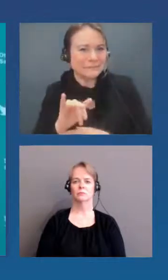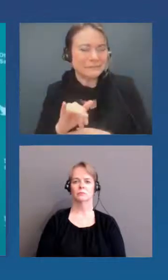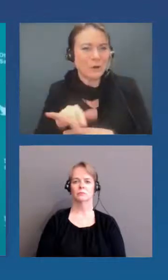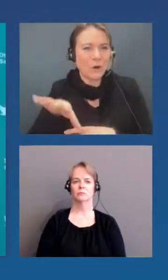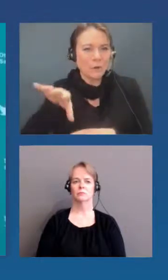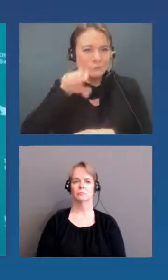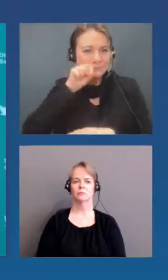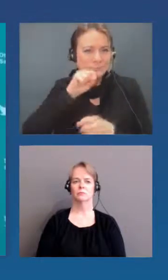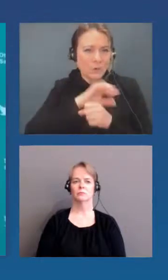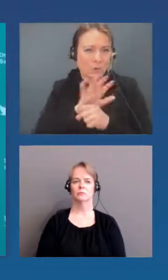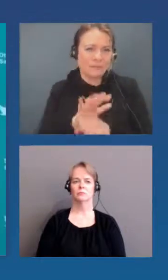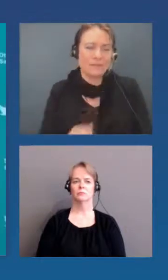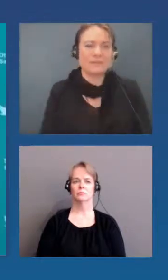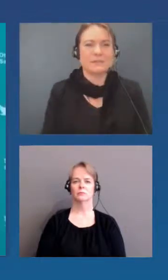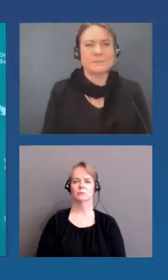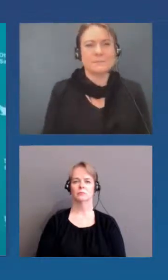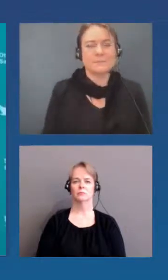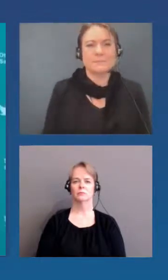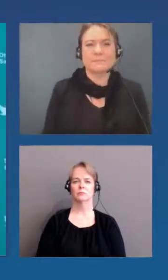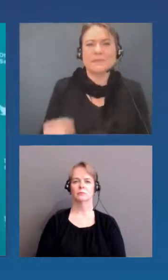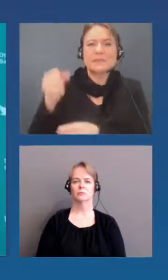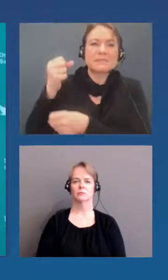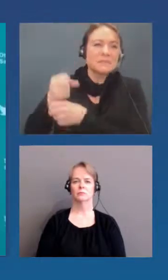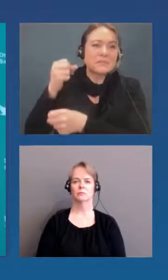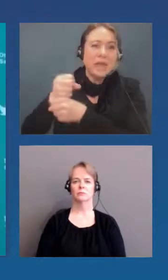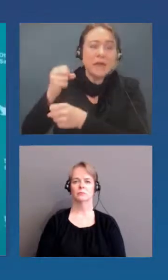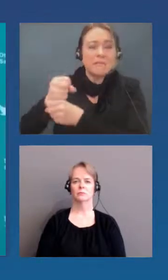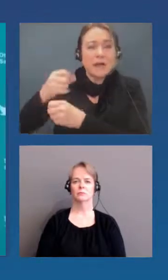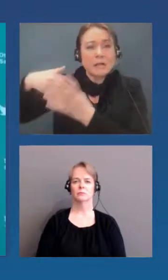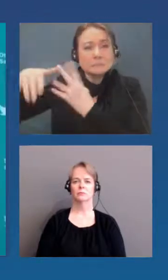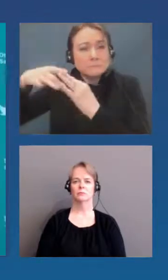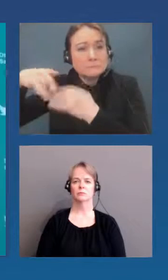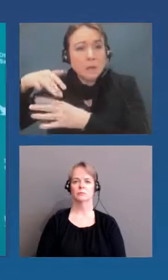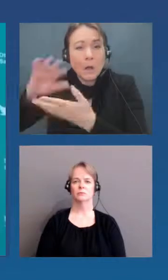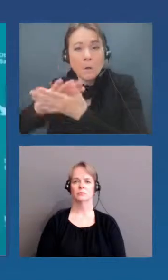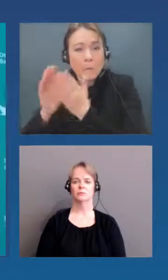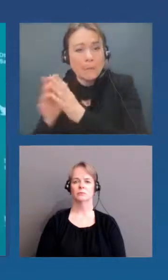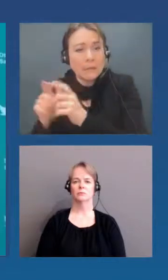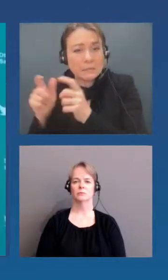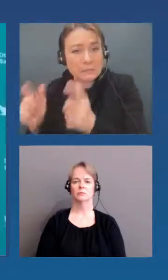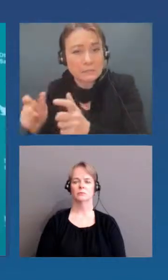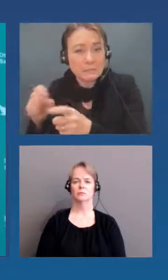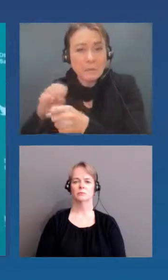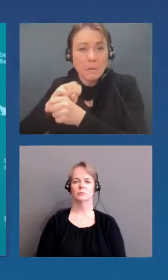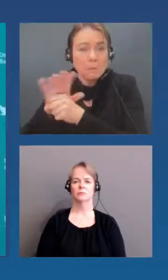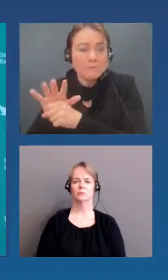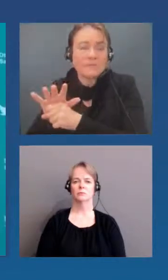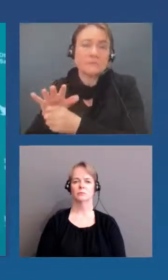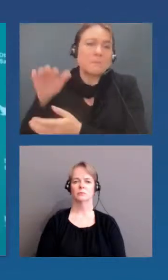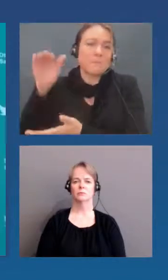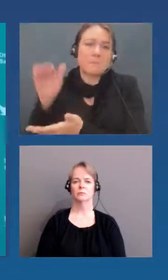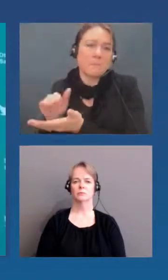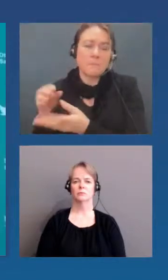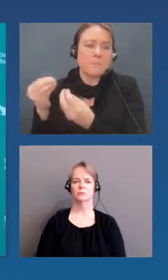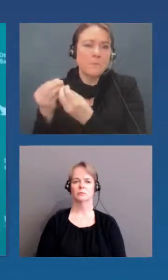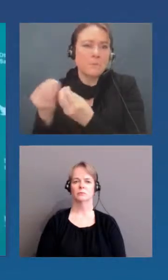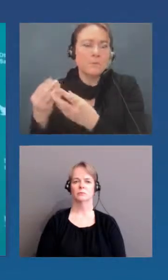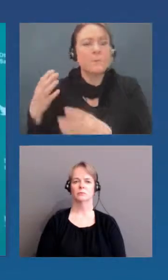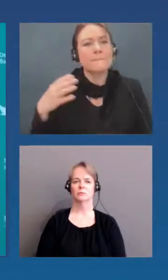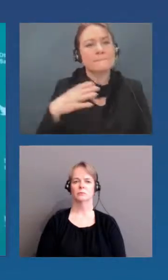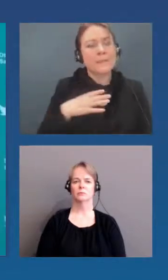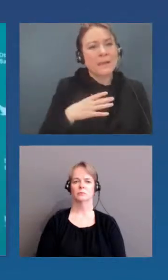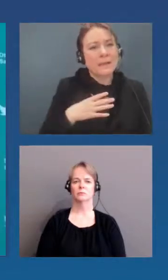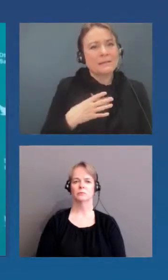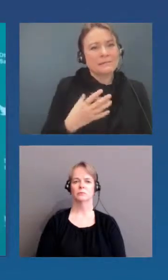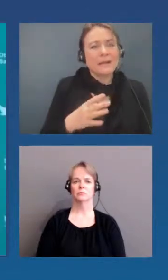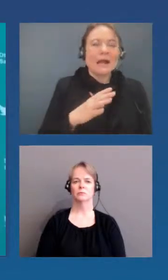plus que dans les lieux de travail, par exemple, dans les entreprises ou les éclosions. Mais il y a des